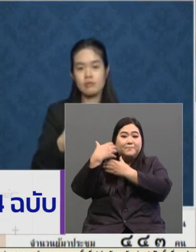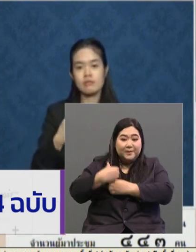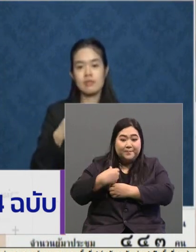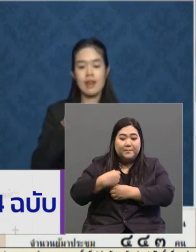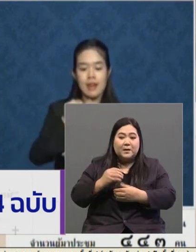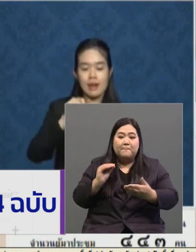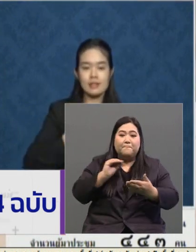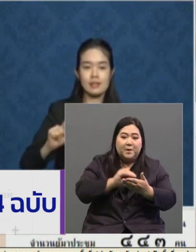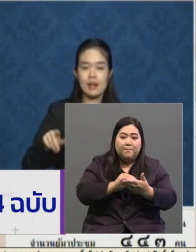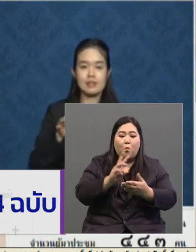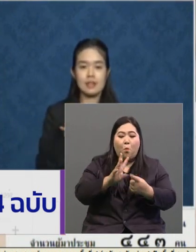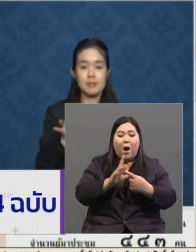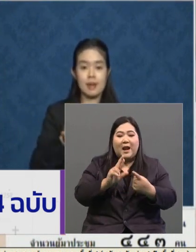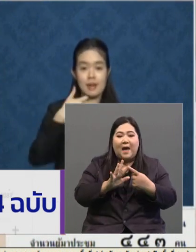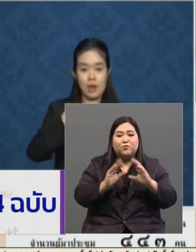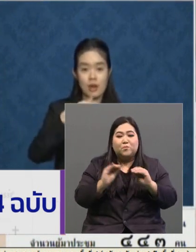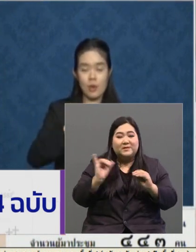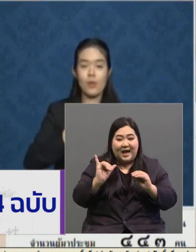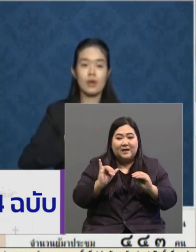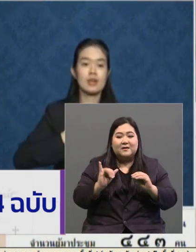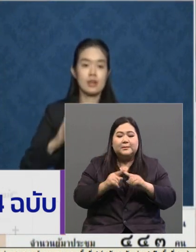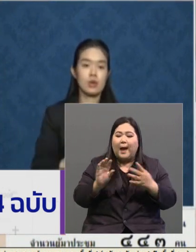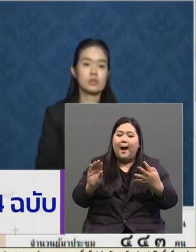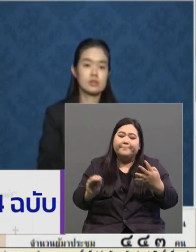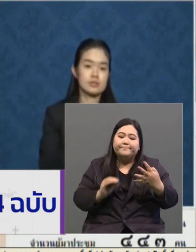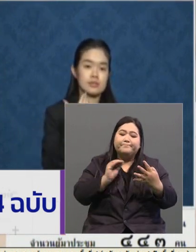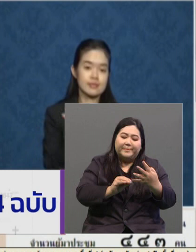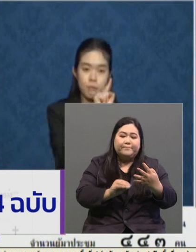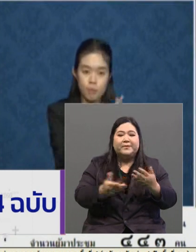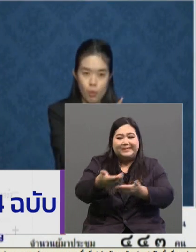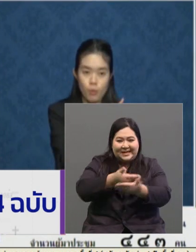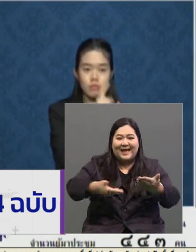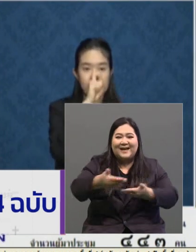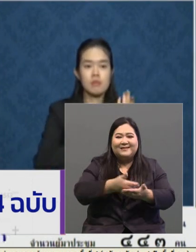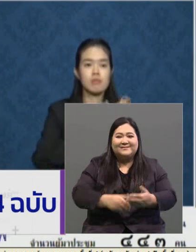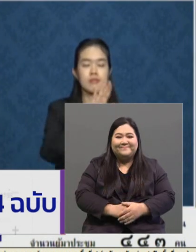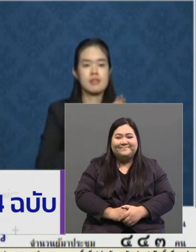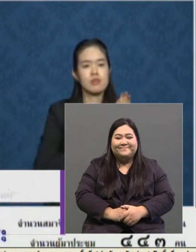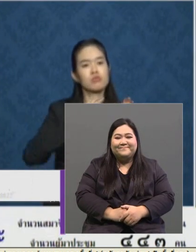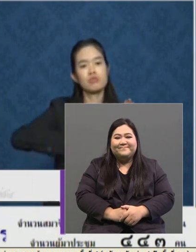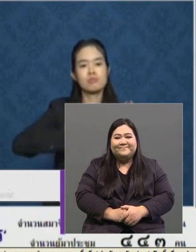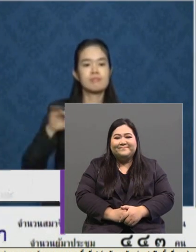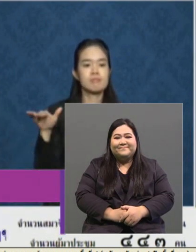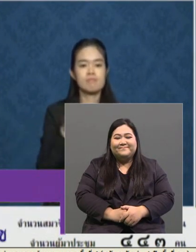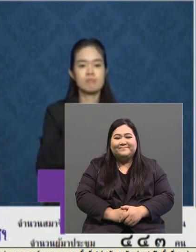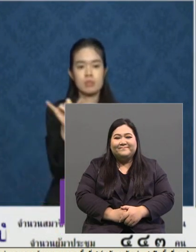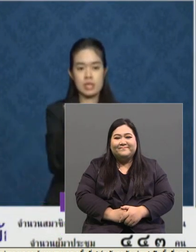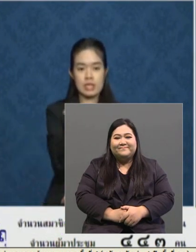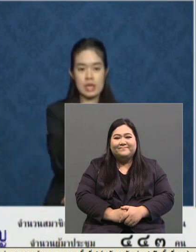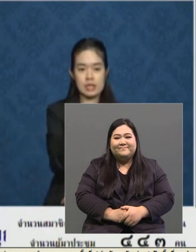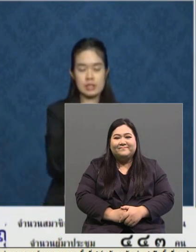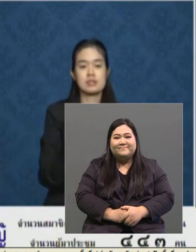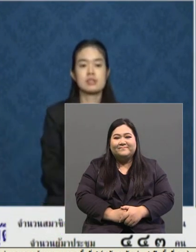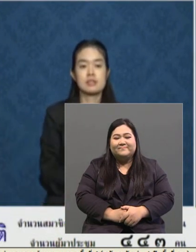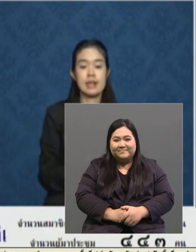คะอยู่ในระเบียบวาระแต่ว่านำมาพิจารณาในวาระที่ 1ด้วยค่ะครับซึ่งภายหลังการอภิปรายแล้วเนี่ยนะครับ